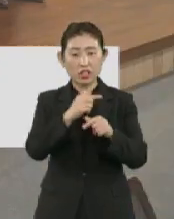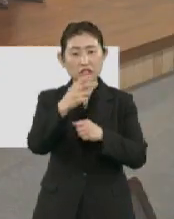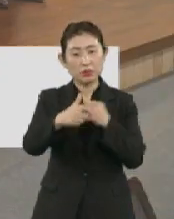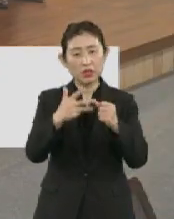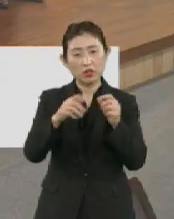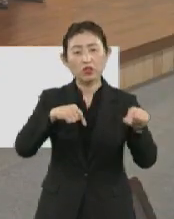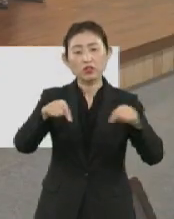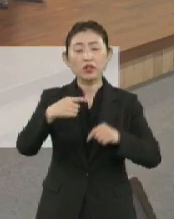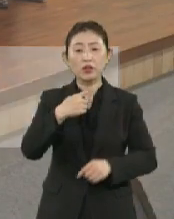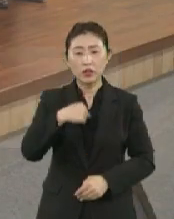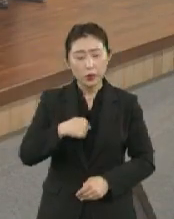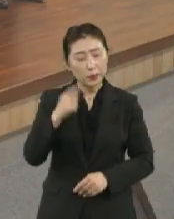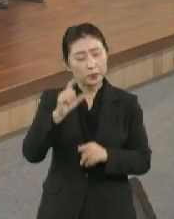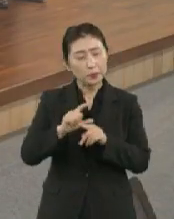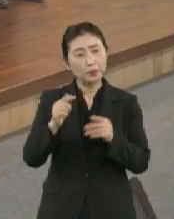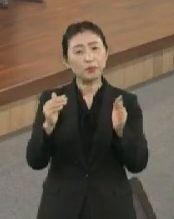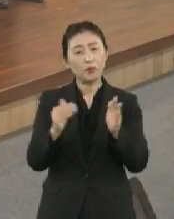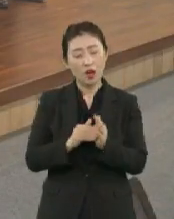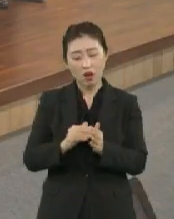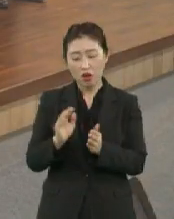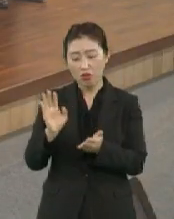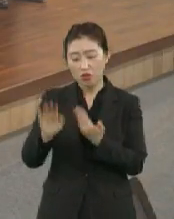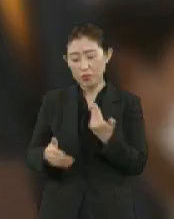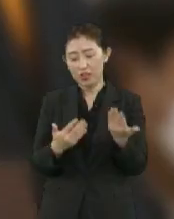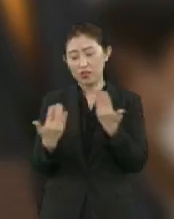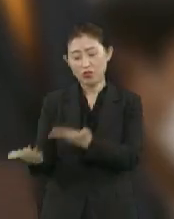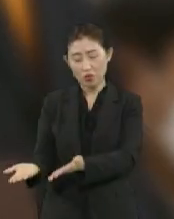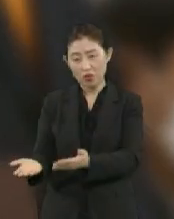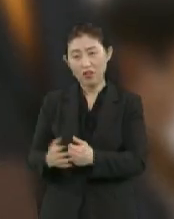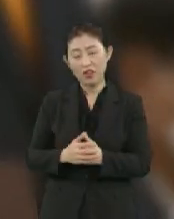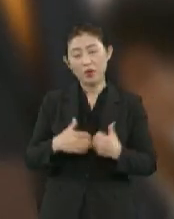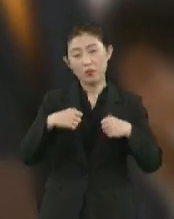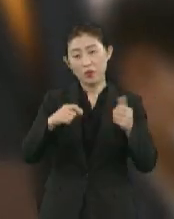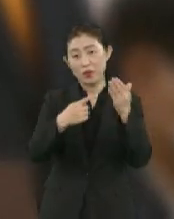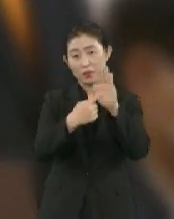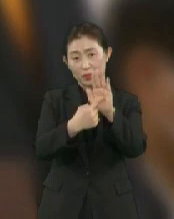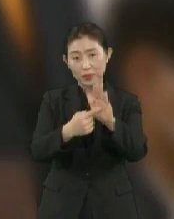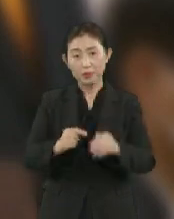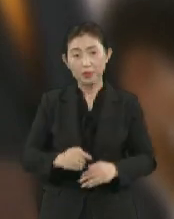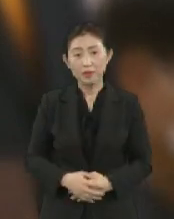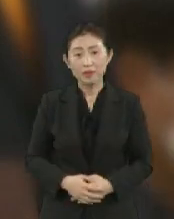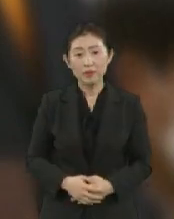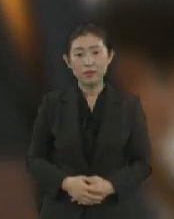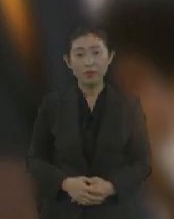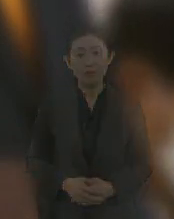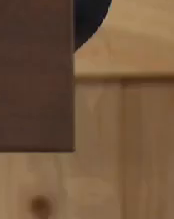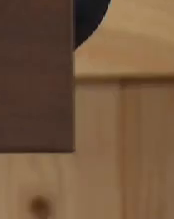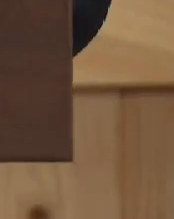해왔으며 오랜 고민 끝에 후 진에게 길을 열어주고 자 이같이 결심했다 고 밝혔습니다